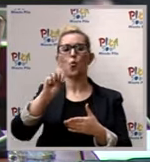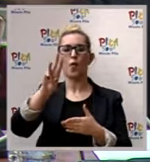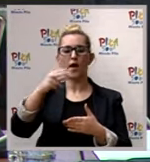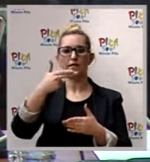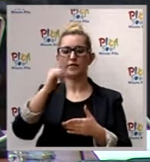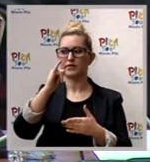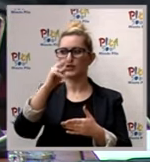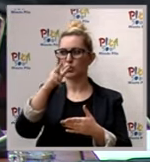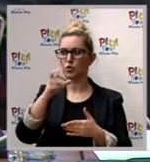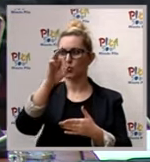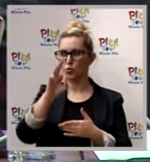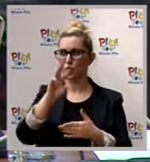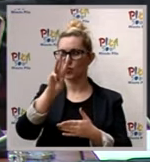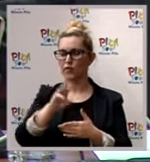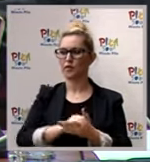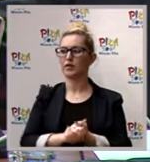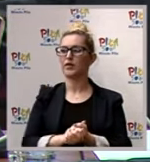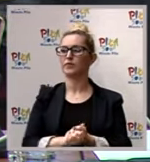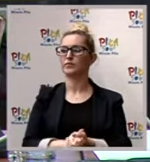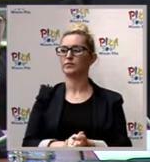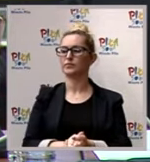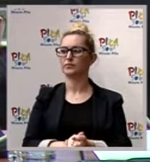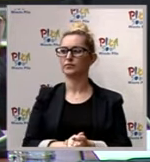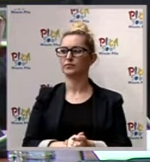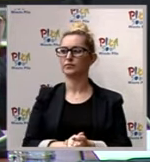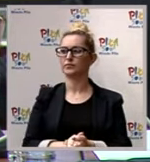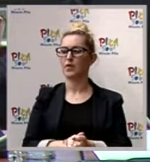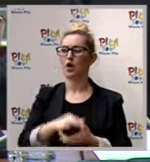2016-2019 o następujące osoby.